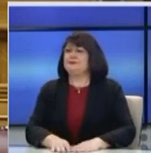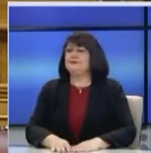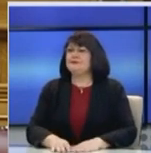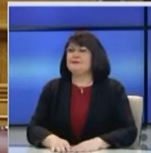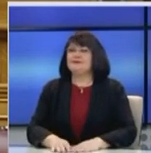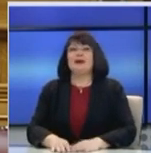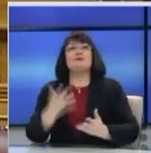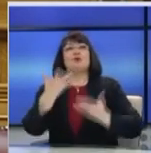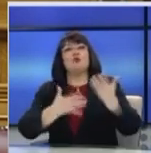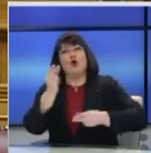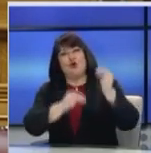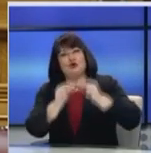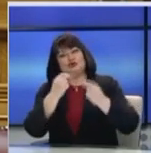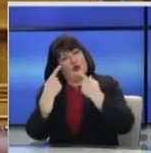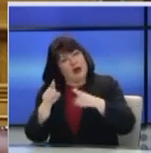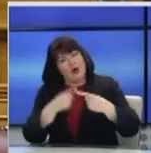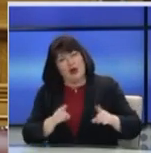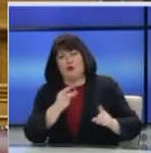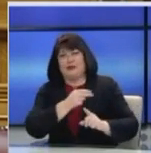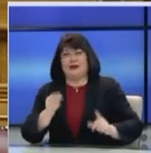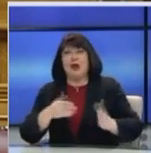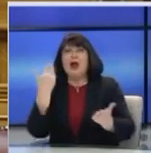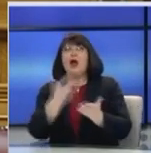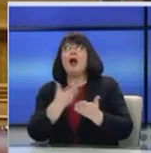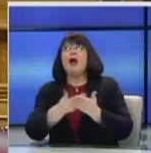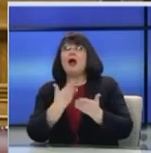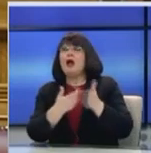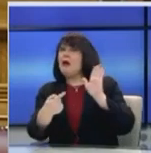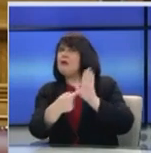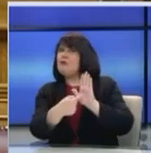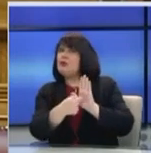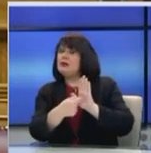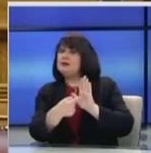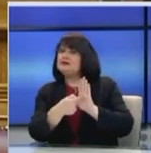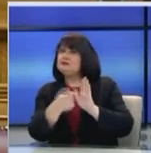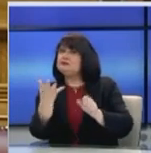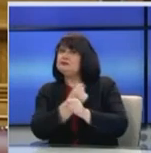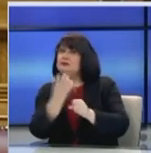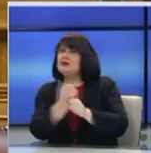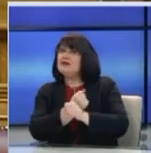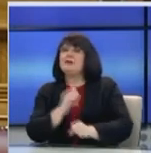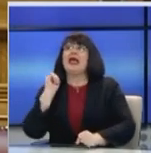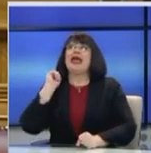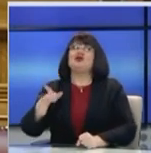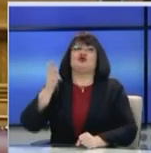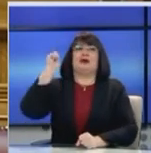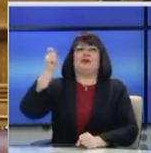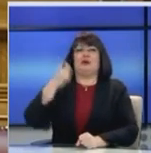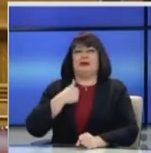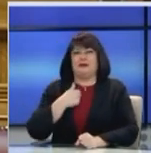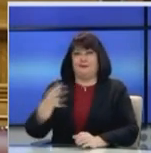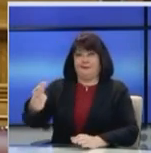από την ψήφιση του προϋπολογισμού. Λοιπόν, αυτά είναι απτά αποτελέσματα ενεργής εξωτερικής πολιτικής.